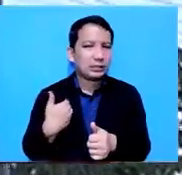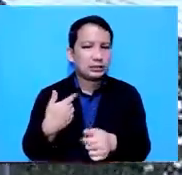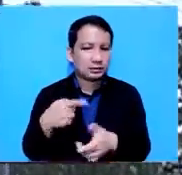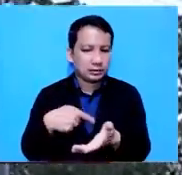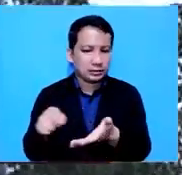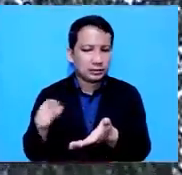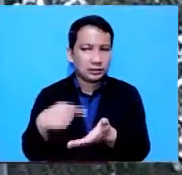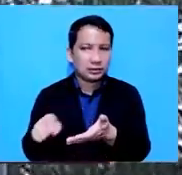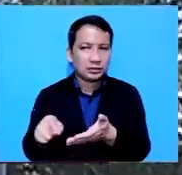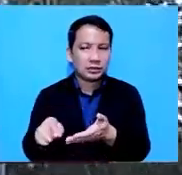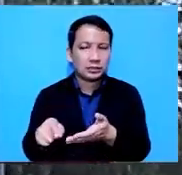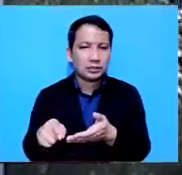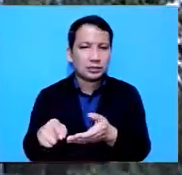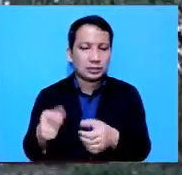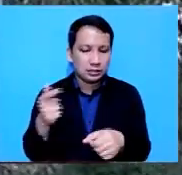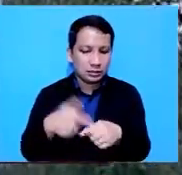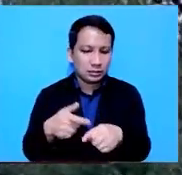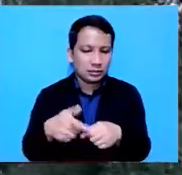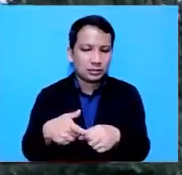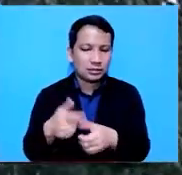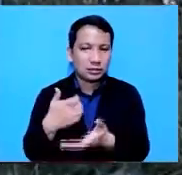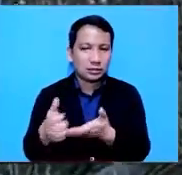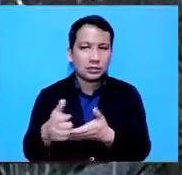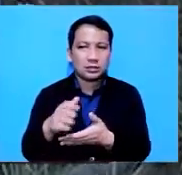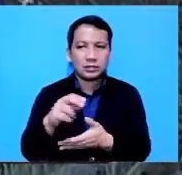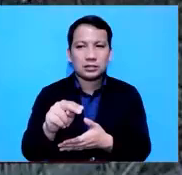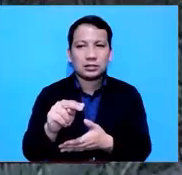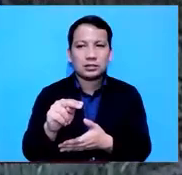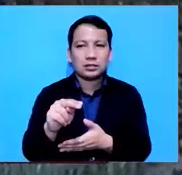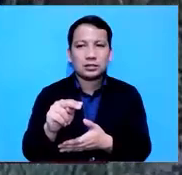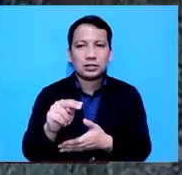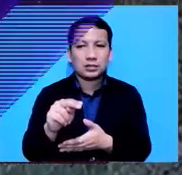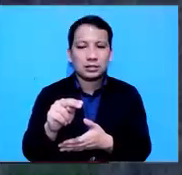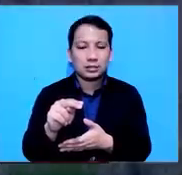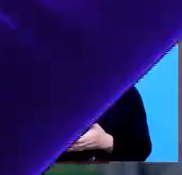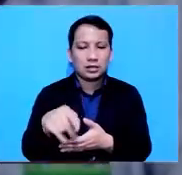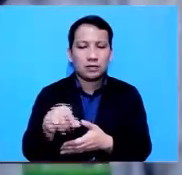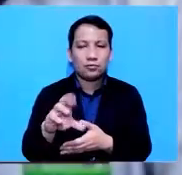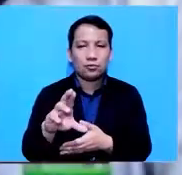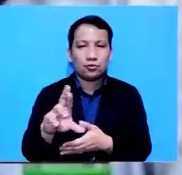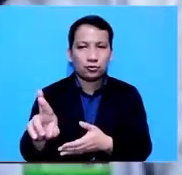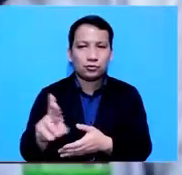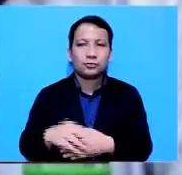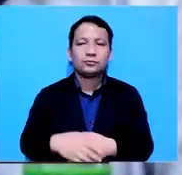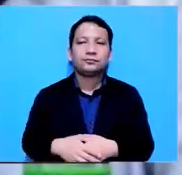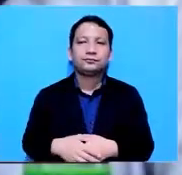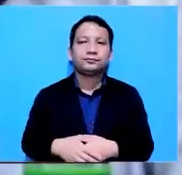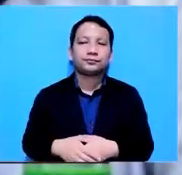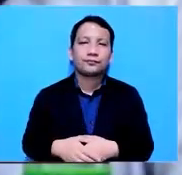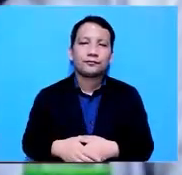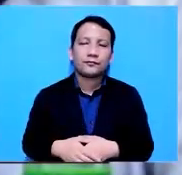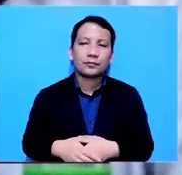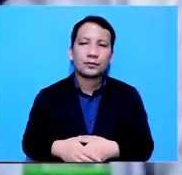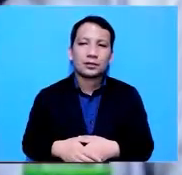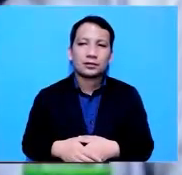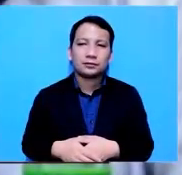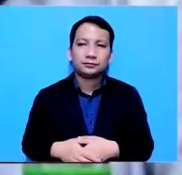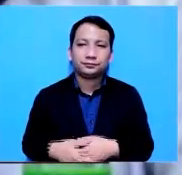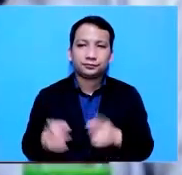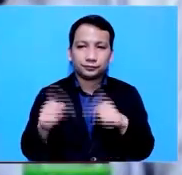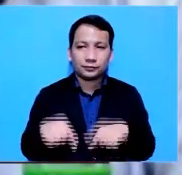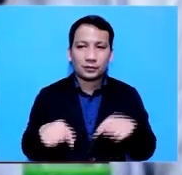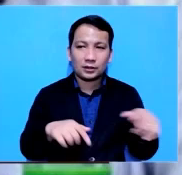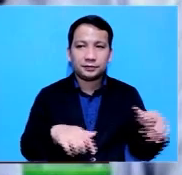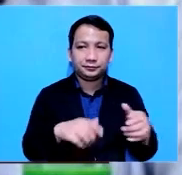fuel subsidy ng National Power Corporation o NAPOCOR. This scenario actually caused the depletion